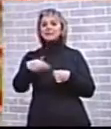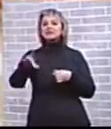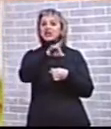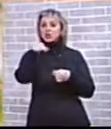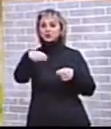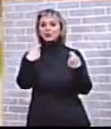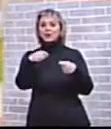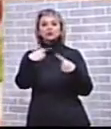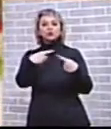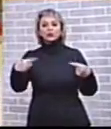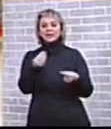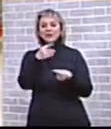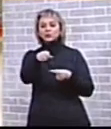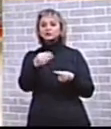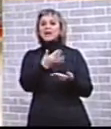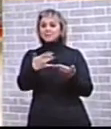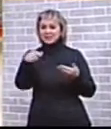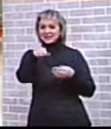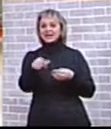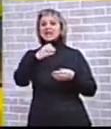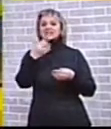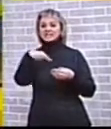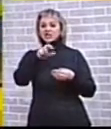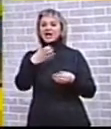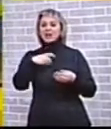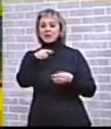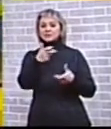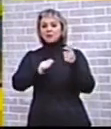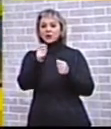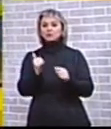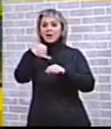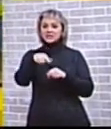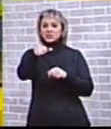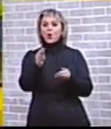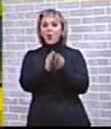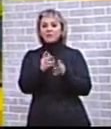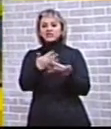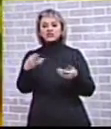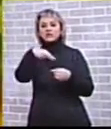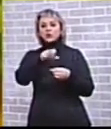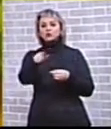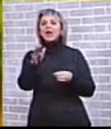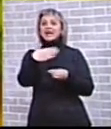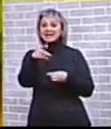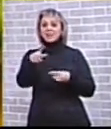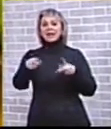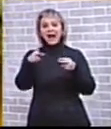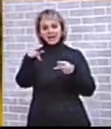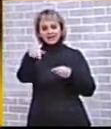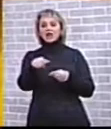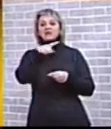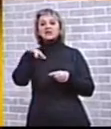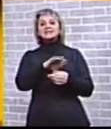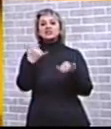региона продаются и другие продукты питания – сыры, колбасы, молочко, подсолнечное масло, овощи, фрукты и, конечно же, рыба и раки. В